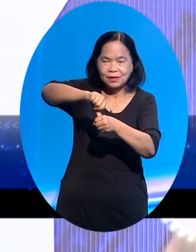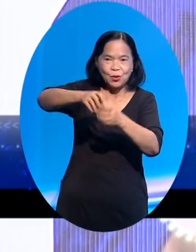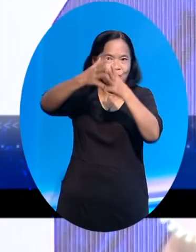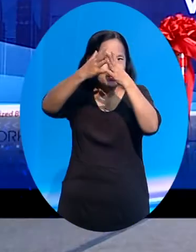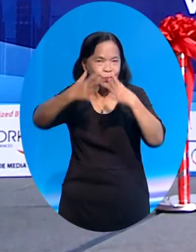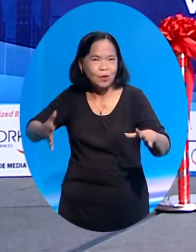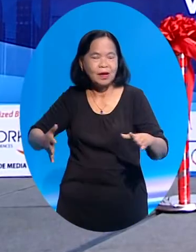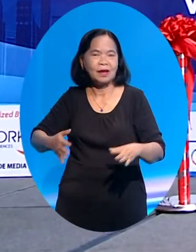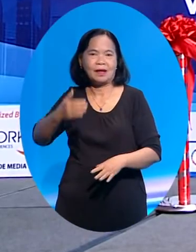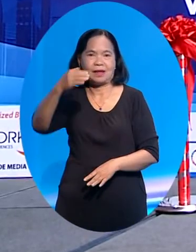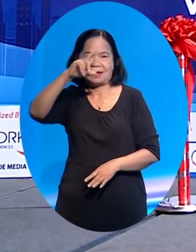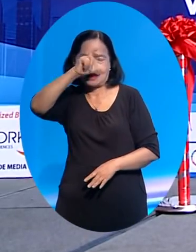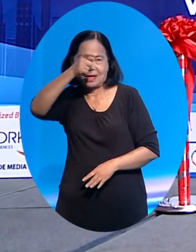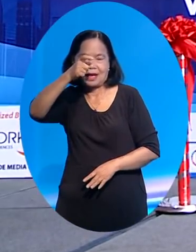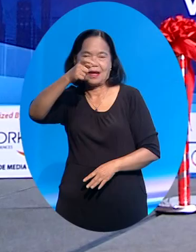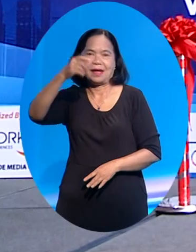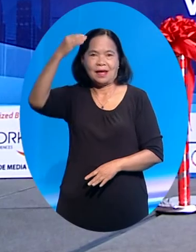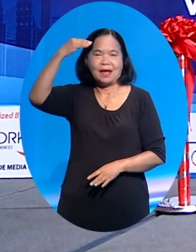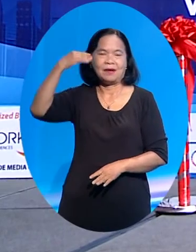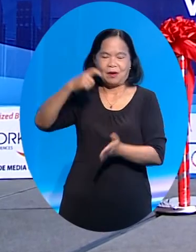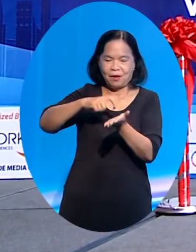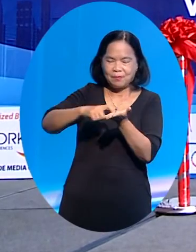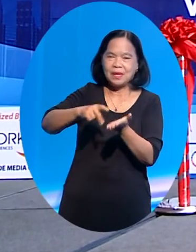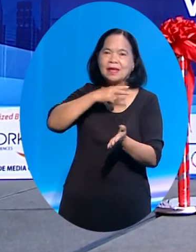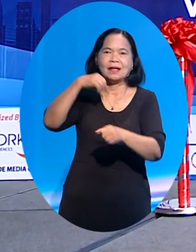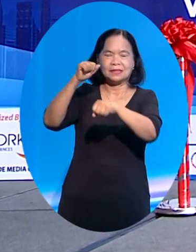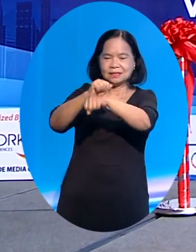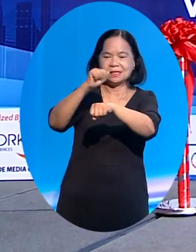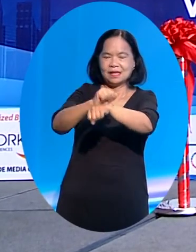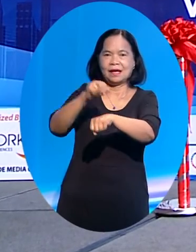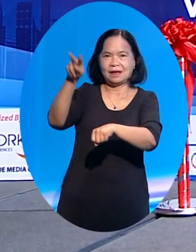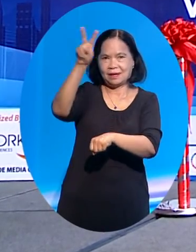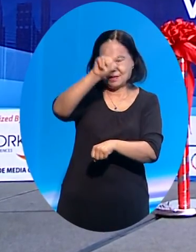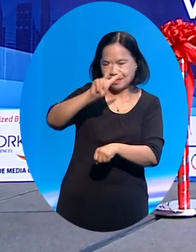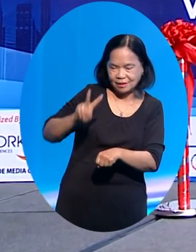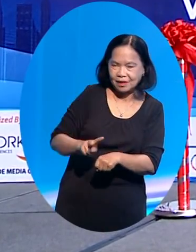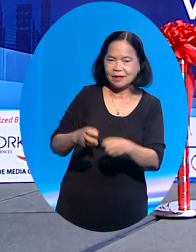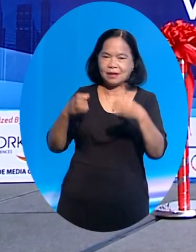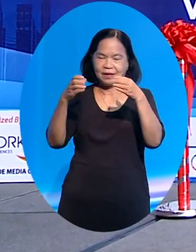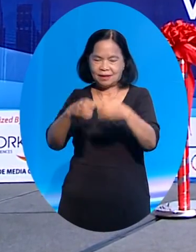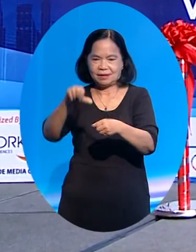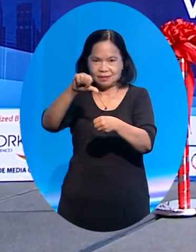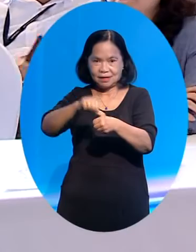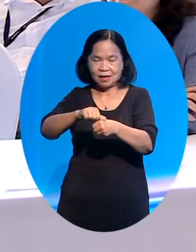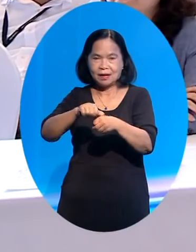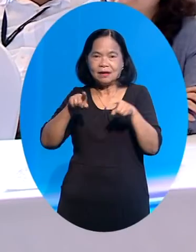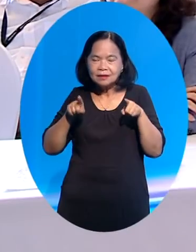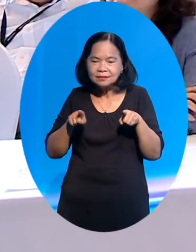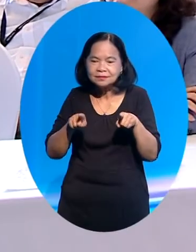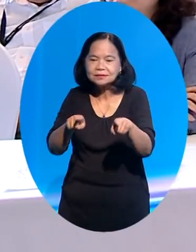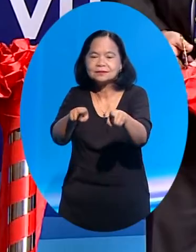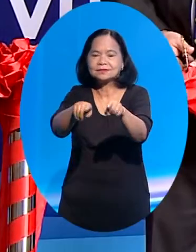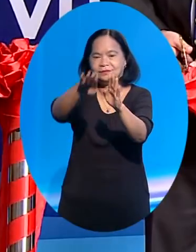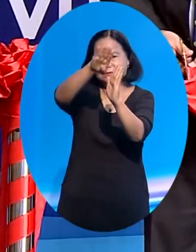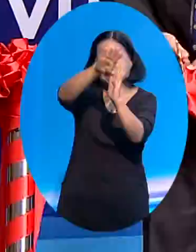thế giới như Nga, Hàn Quốc, Mỹ, Anh, Singapore, Việt Nam. Bên cạnh đó, hội nghị quốc tế chuyên ngành dầu khí diễn ra song song với chương trình triển